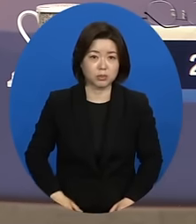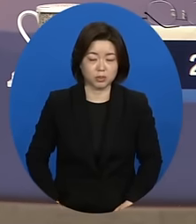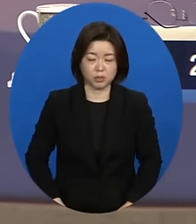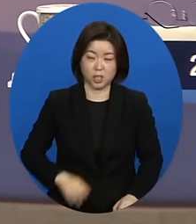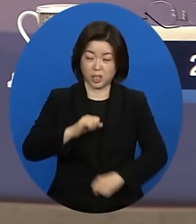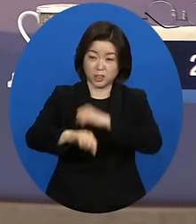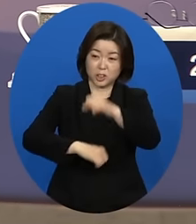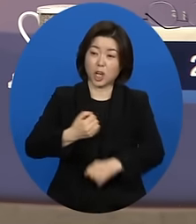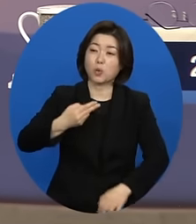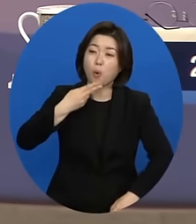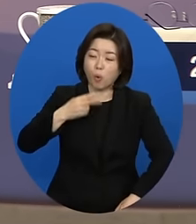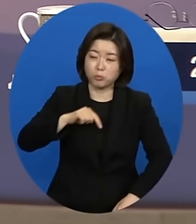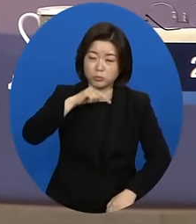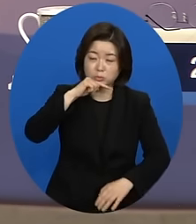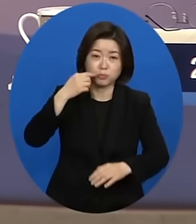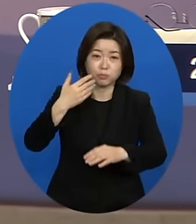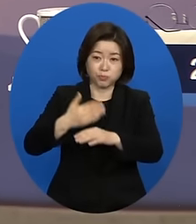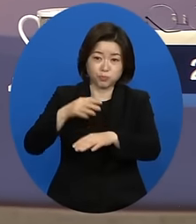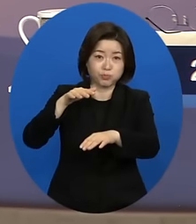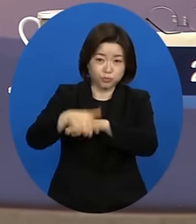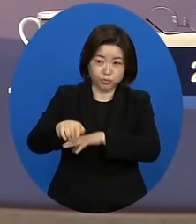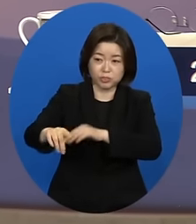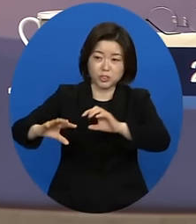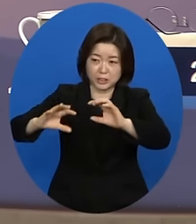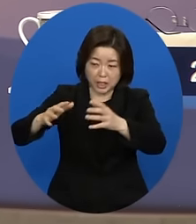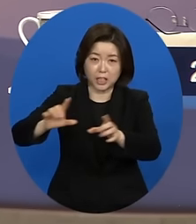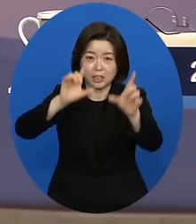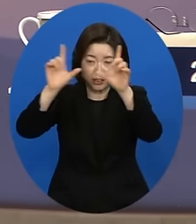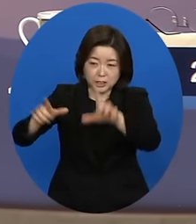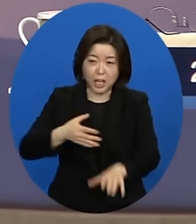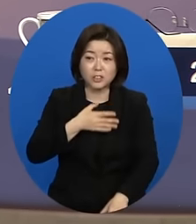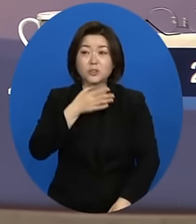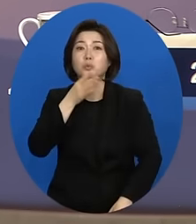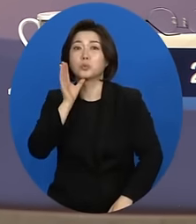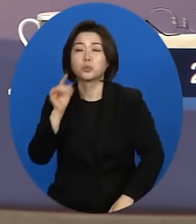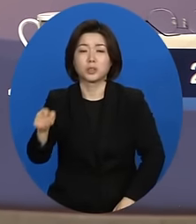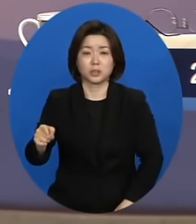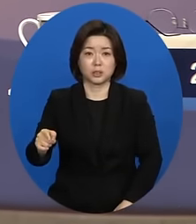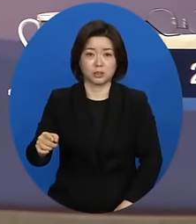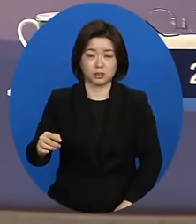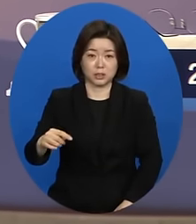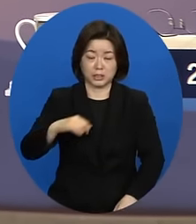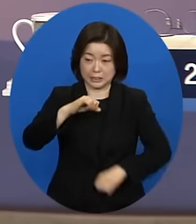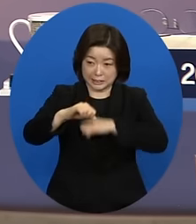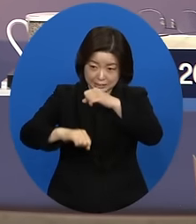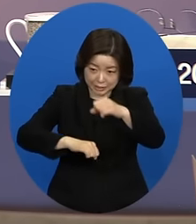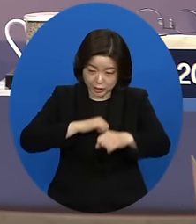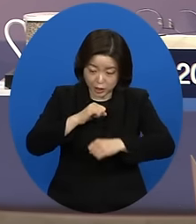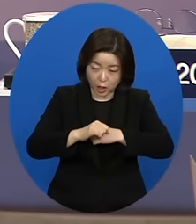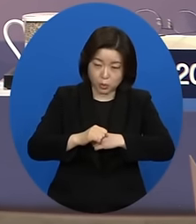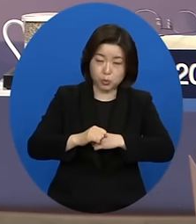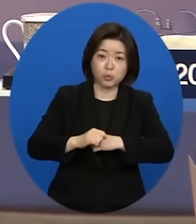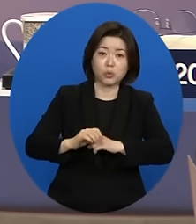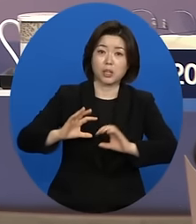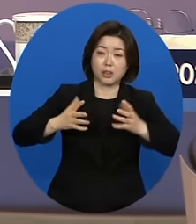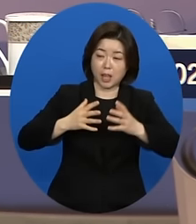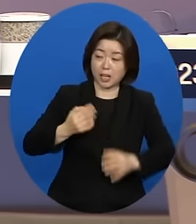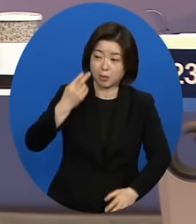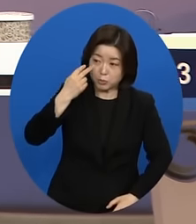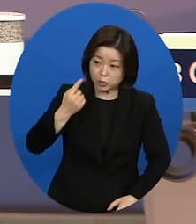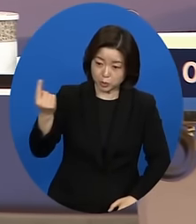자유가 없는 공산국가에 사는 노인네가 자유한 나라 미국에서 온 저를